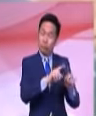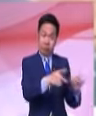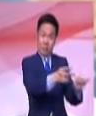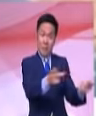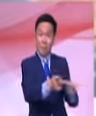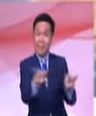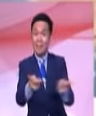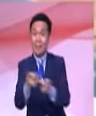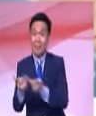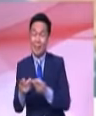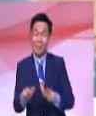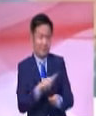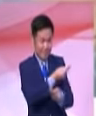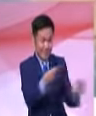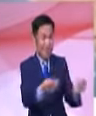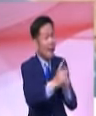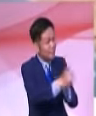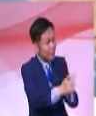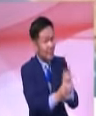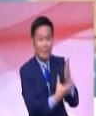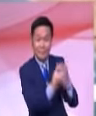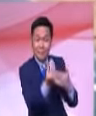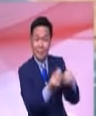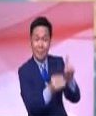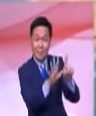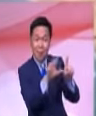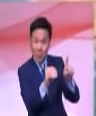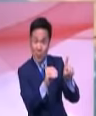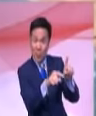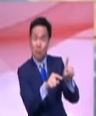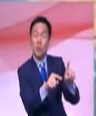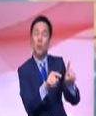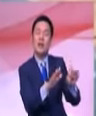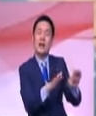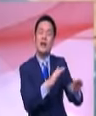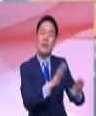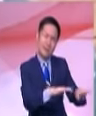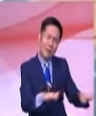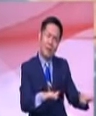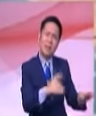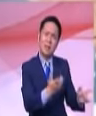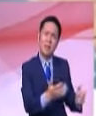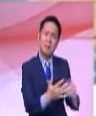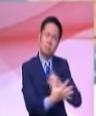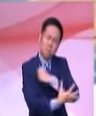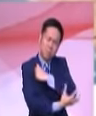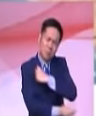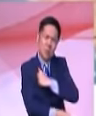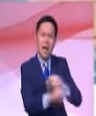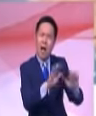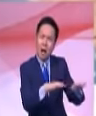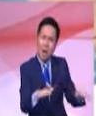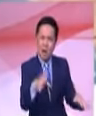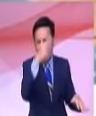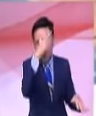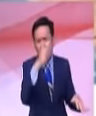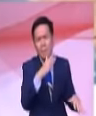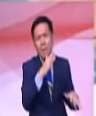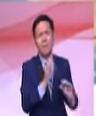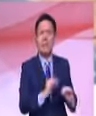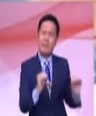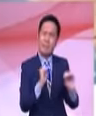lebih kurang harga RM150 pilih daripada kanak-kanak yang tidak nasib baiklah. Kemungkinan adalah anak yatim piatu